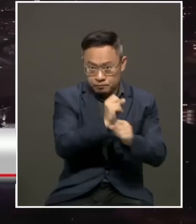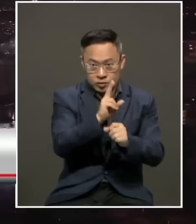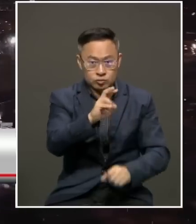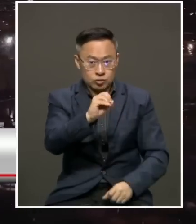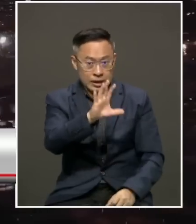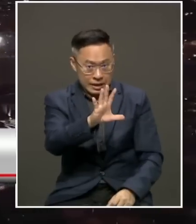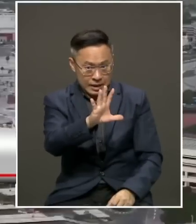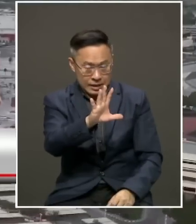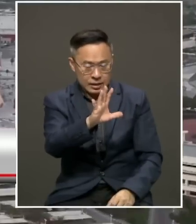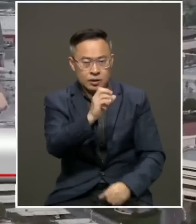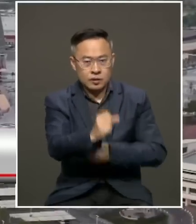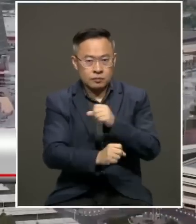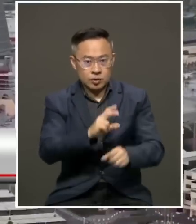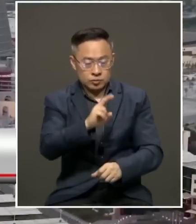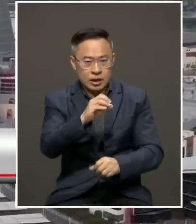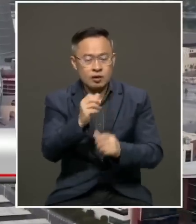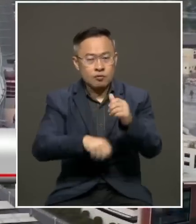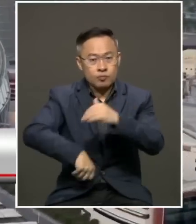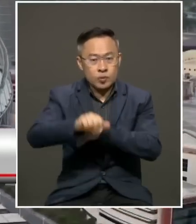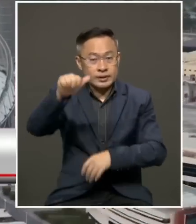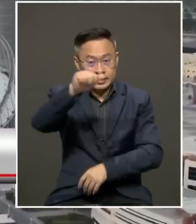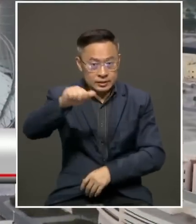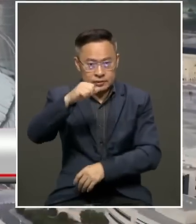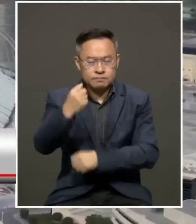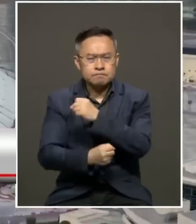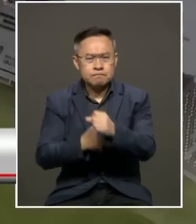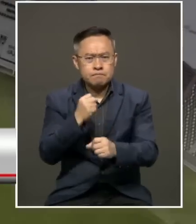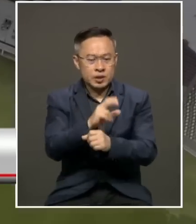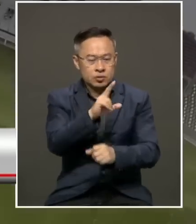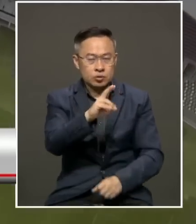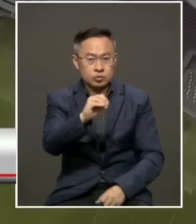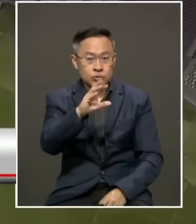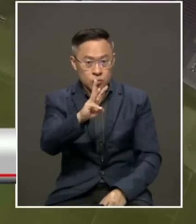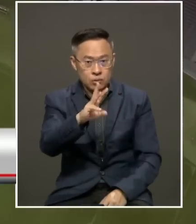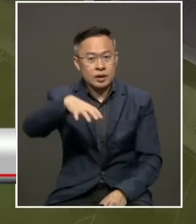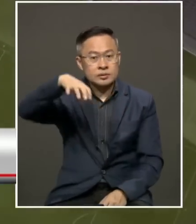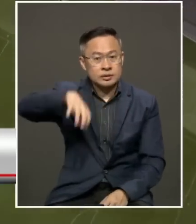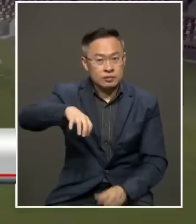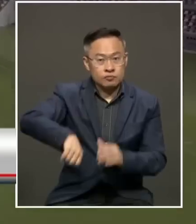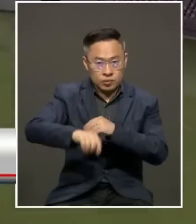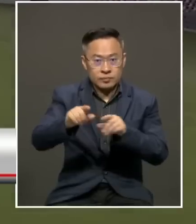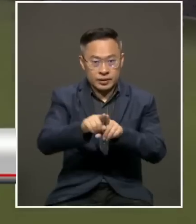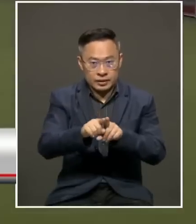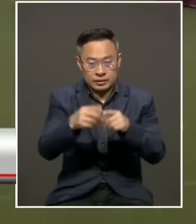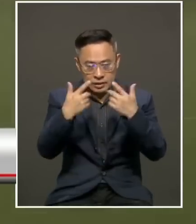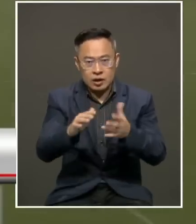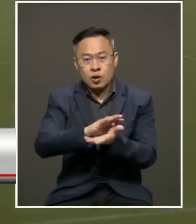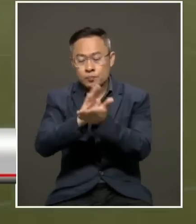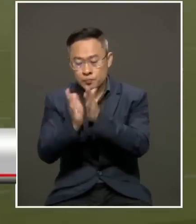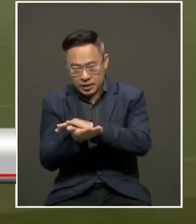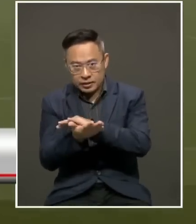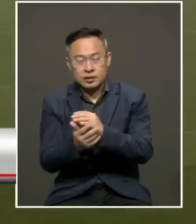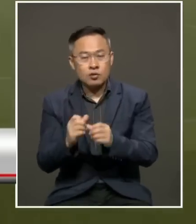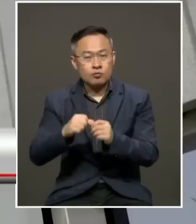การแข่งขันฟุตบอลเอเชียนเกมส์ในปี 2006ที่กาตาร์เป็นเจ้าภาพสนามนี้ก็ใช้เป็นศูนย์การจัดการแข่งขันเอเชียนเกมส์ในปีนั้นทีนี้